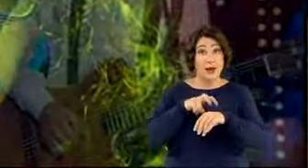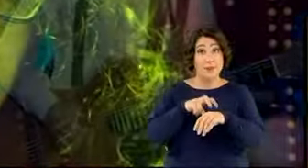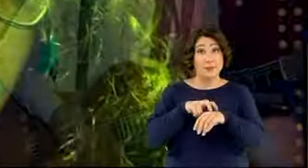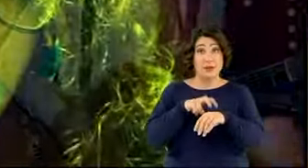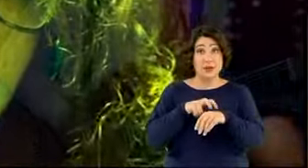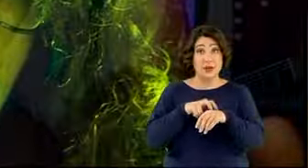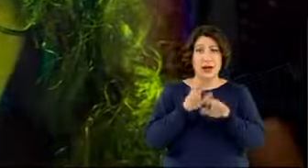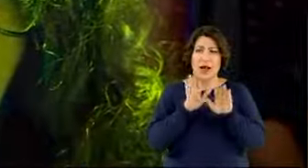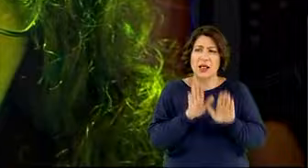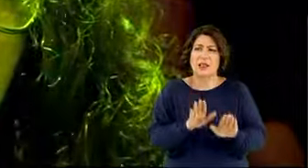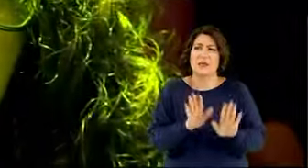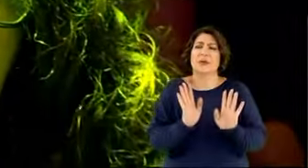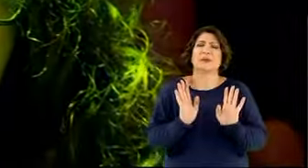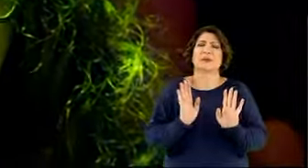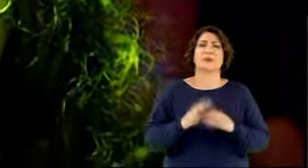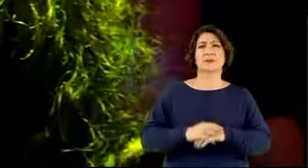Hatıramda